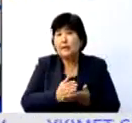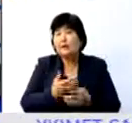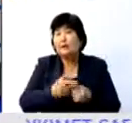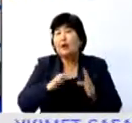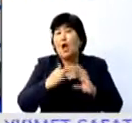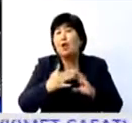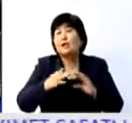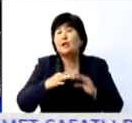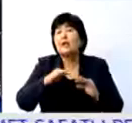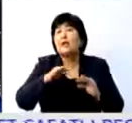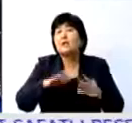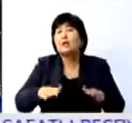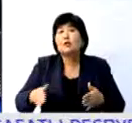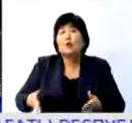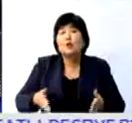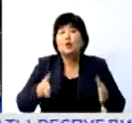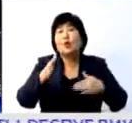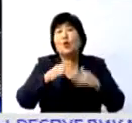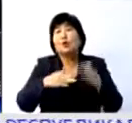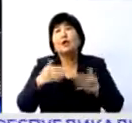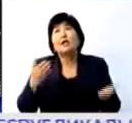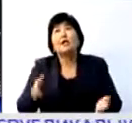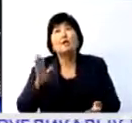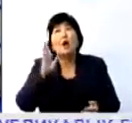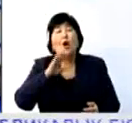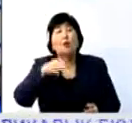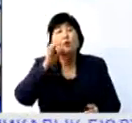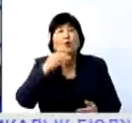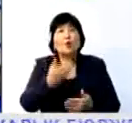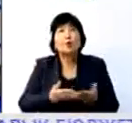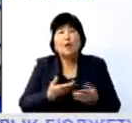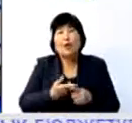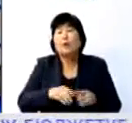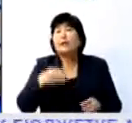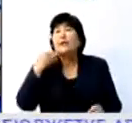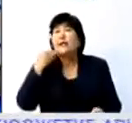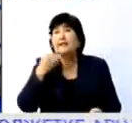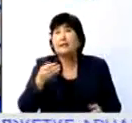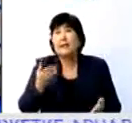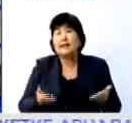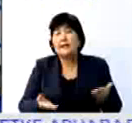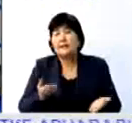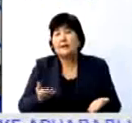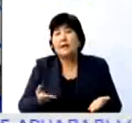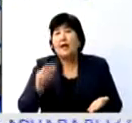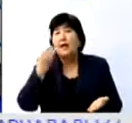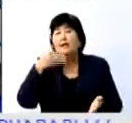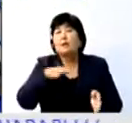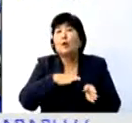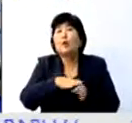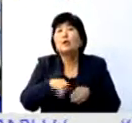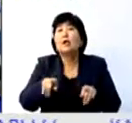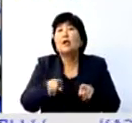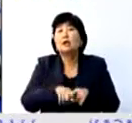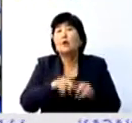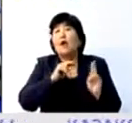ауылдық елді мекендердегі жол құрылысы болсын, немесе ауыз су мәселесі болсын, осын сапалы немесе сапалы орындалғандығын